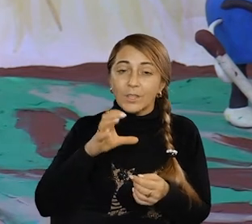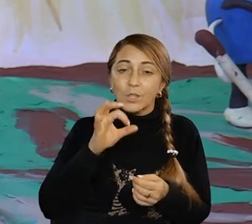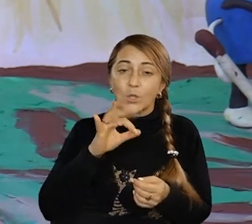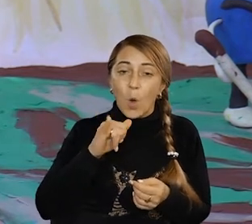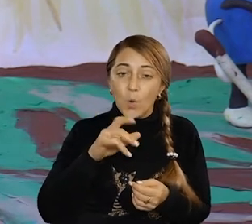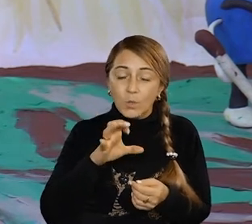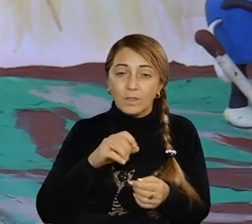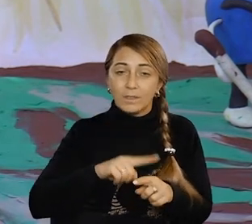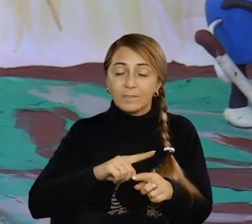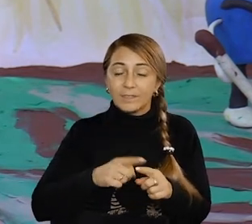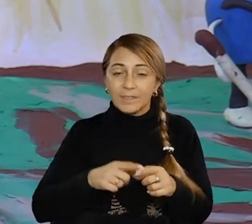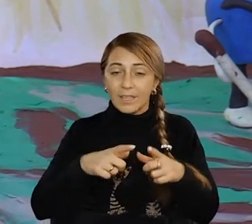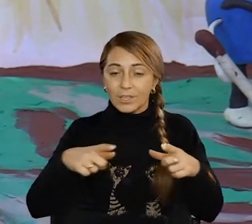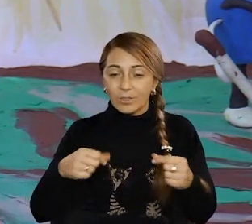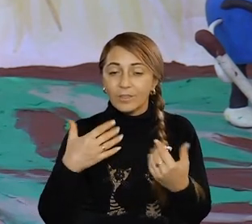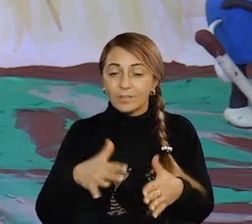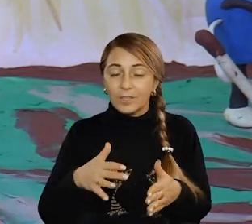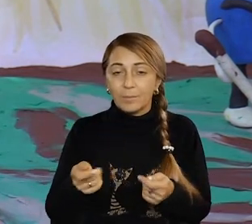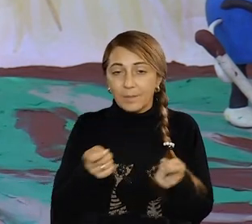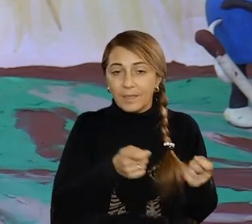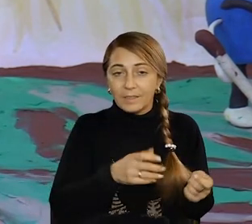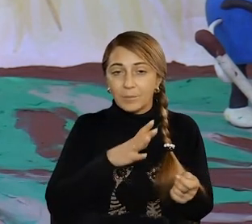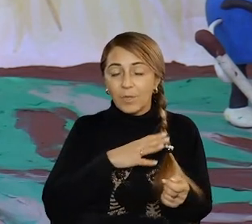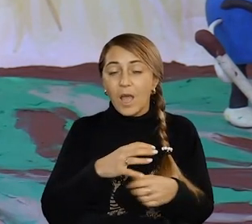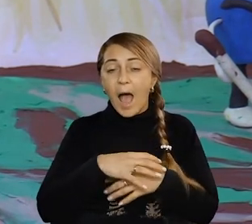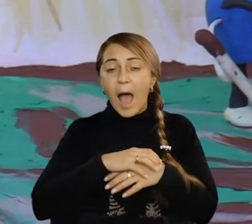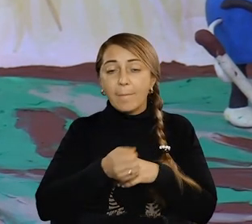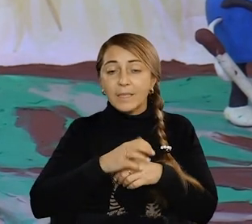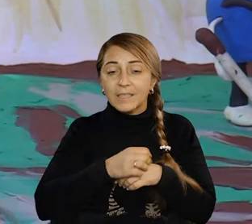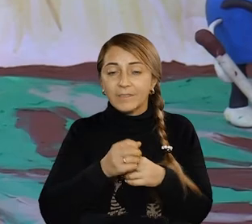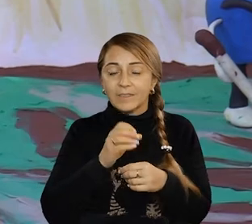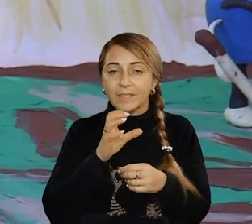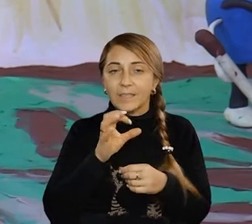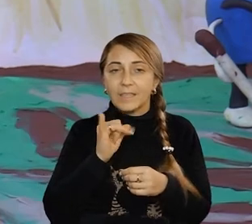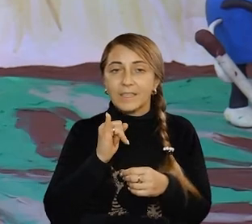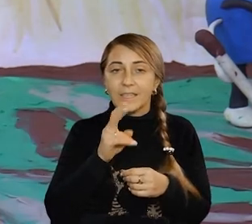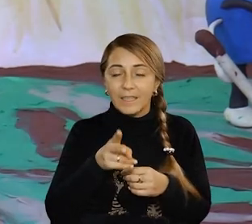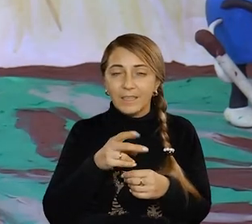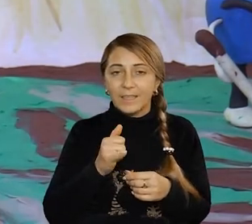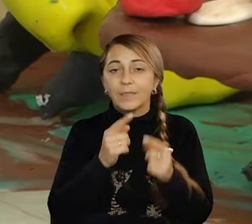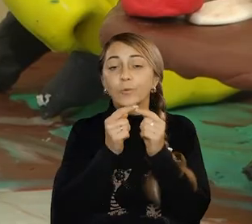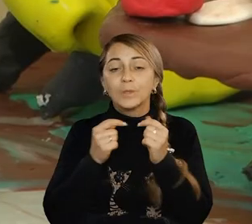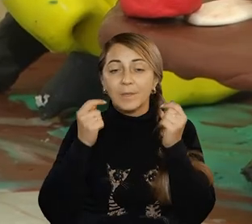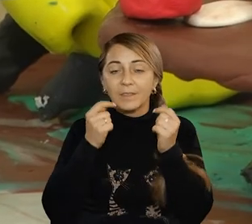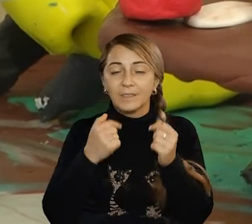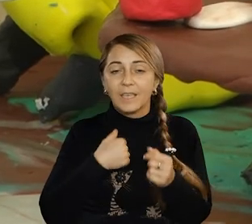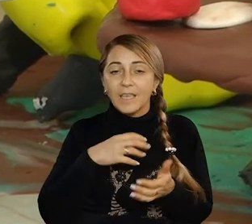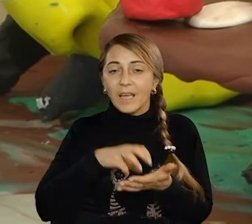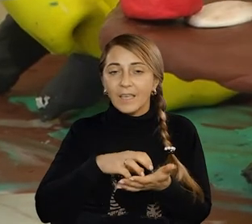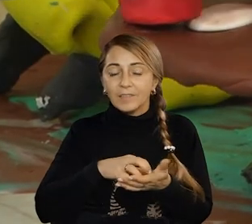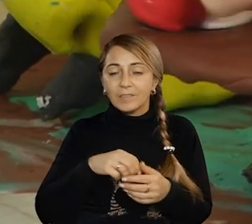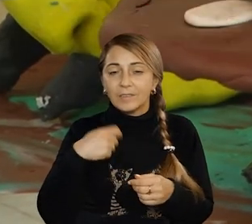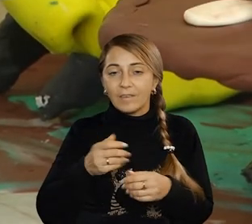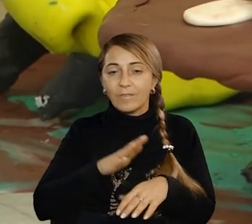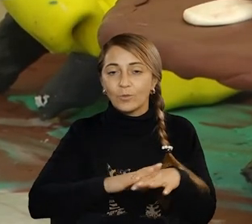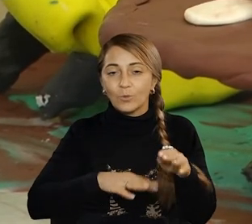Шоколадка в цей час вже пила принесений мною апельсиновий сік та усміхалася. А я кексові у руку